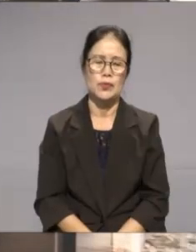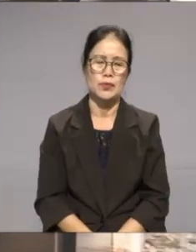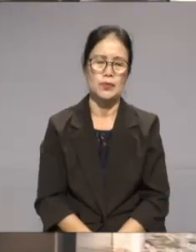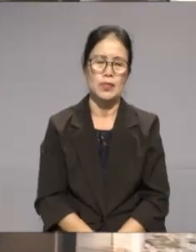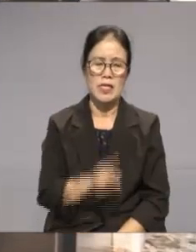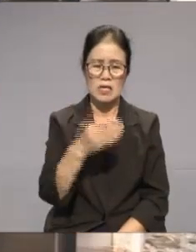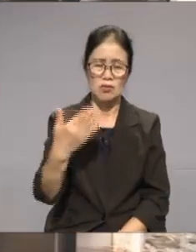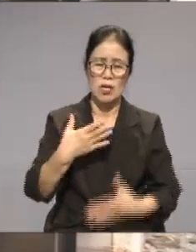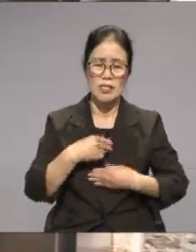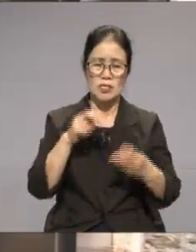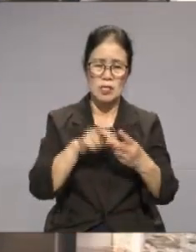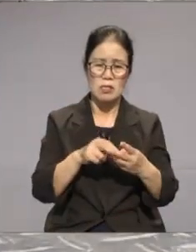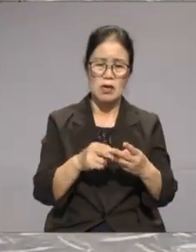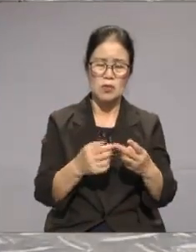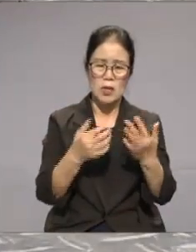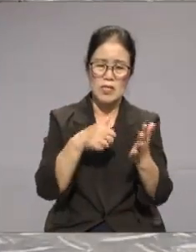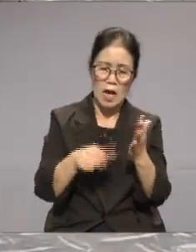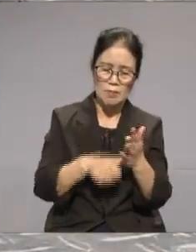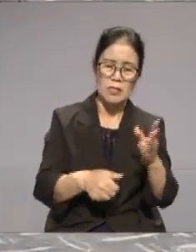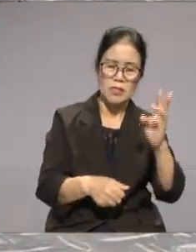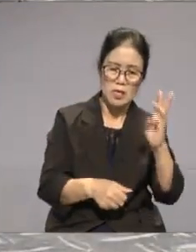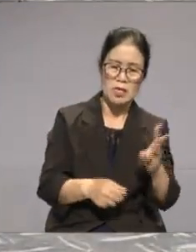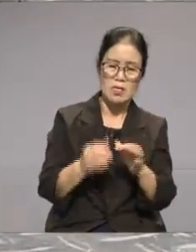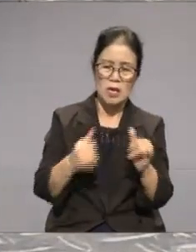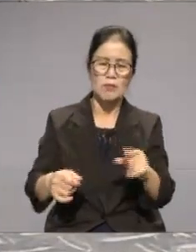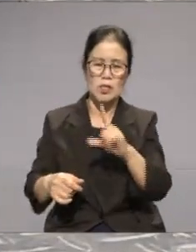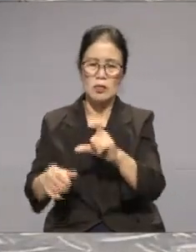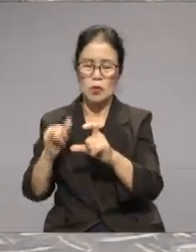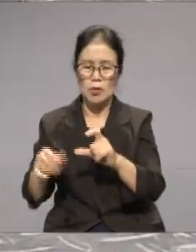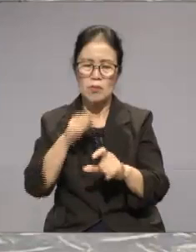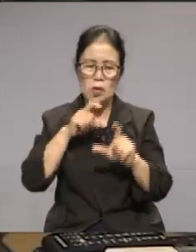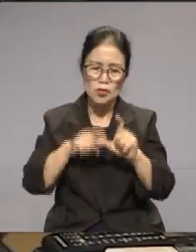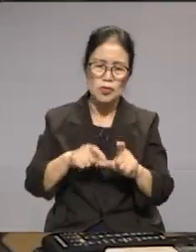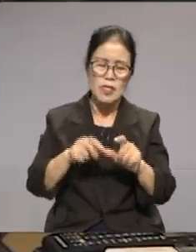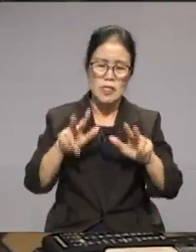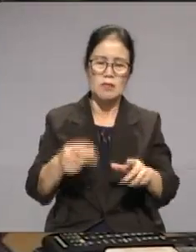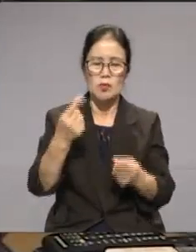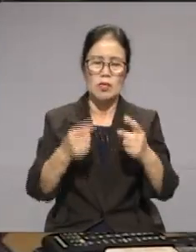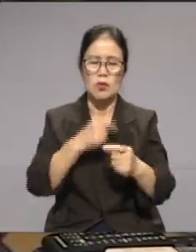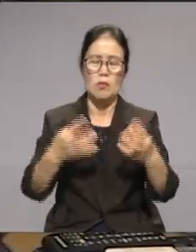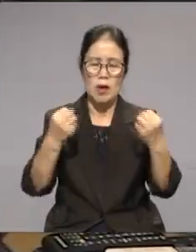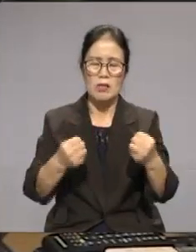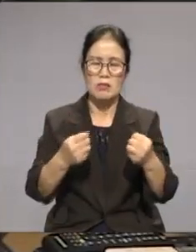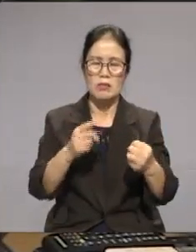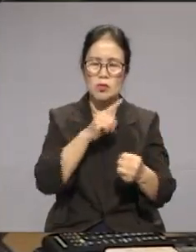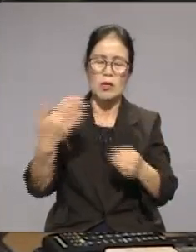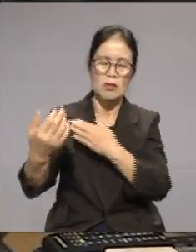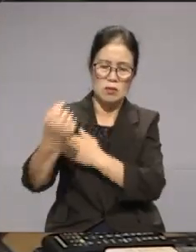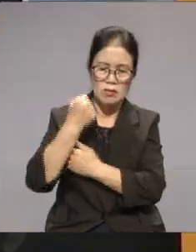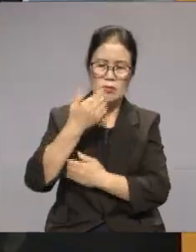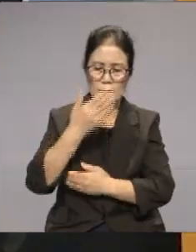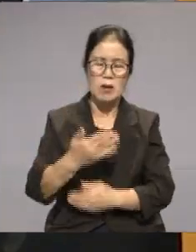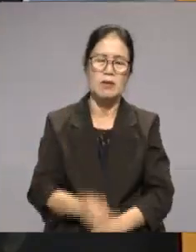같은 경우는 소방 장비가 3대 그리고 인력도 15명 평균 인력으로 지금보다는 훨씬 더 소방력을 갖출 수